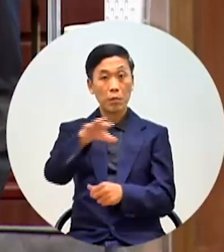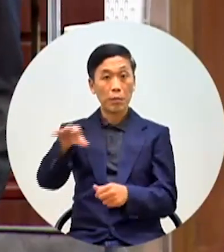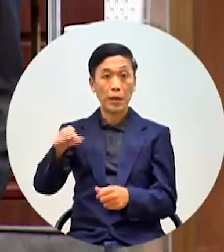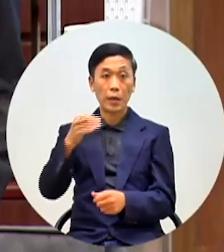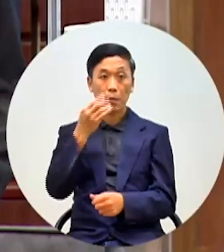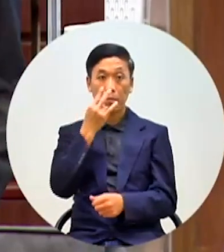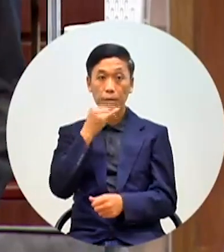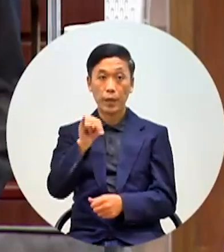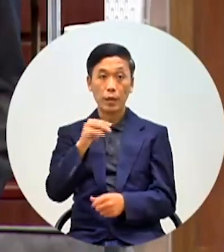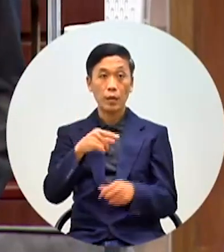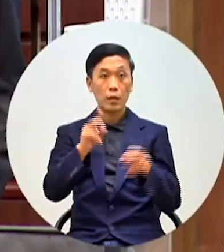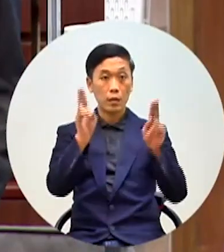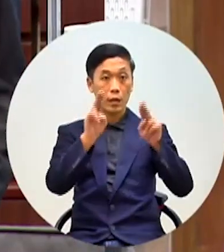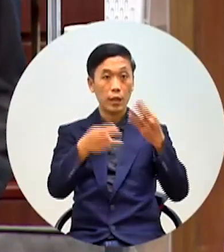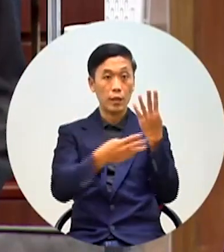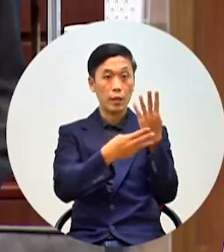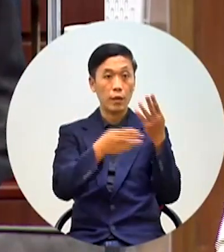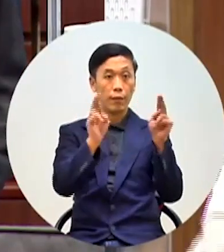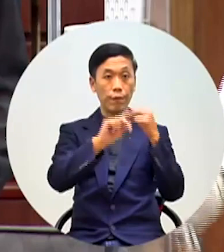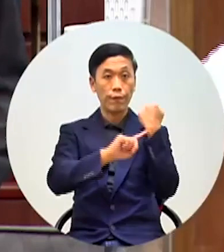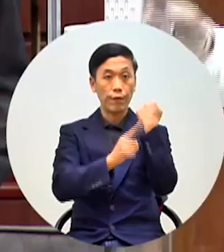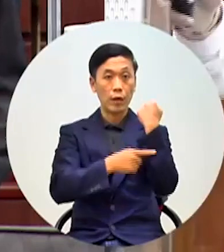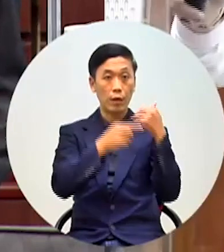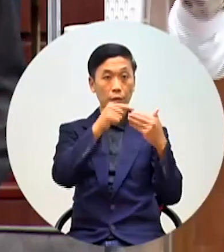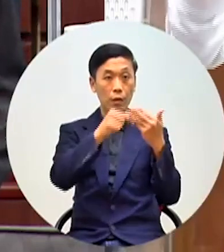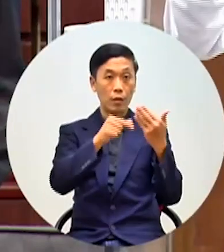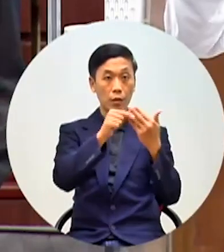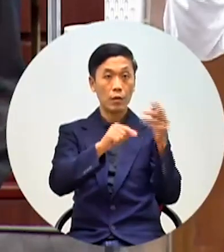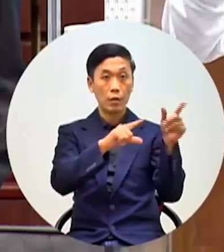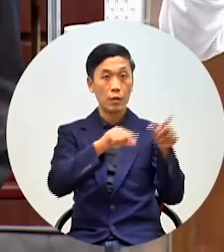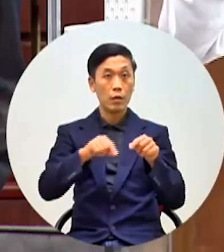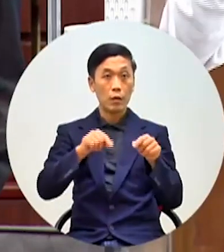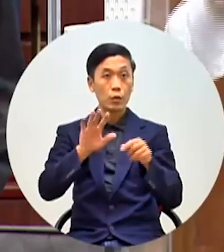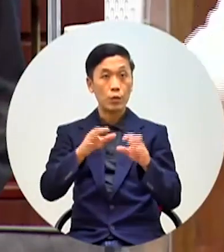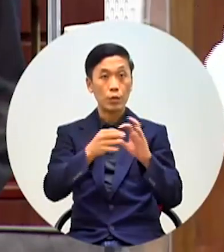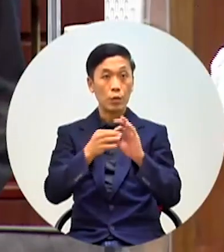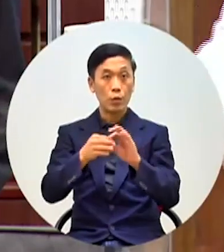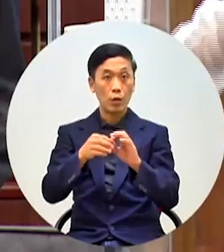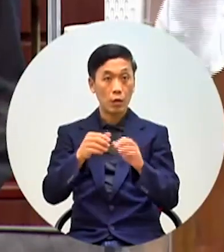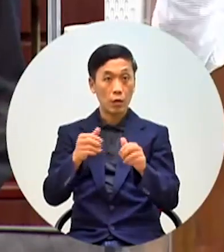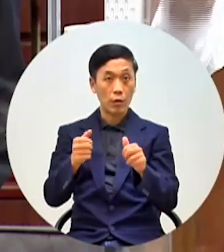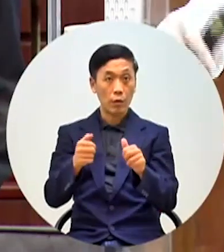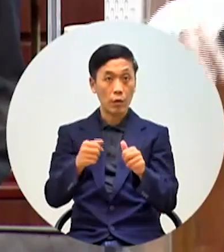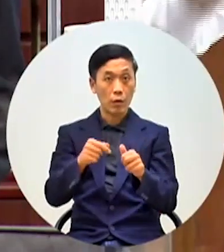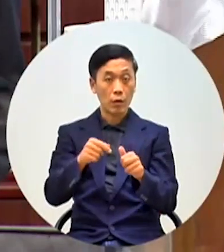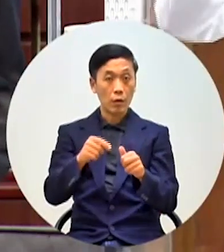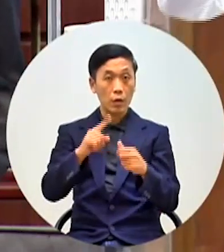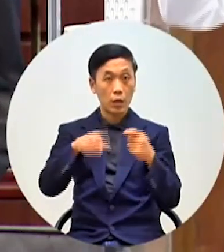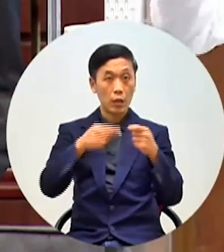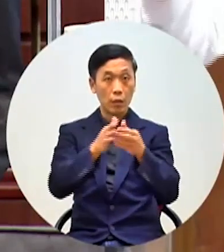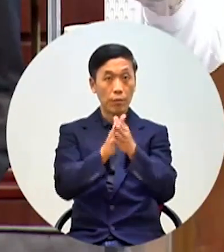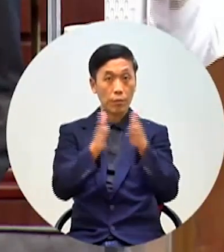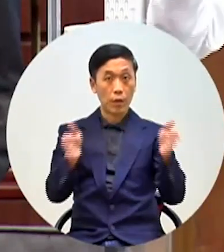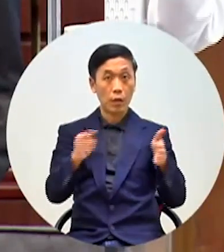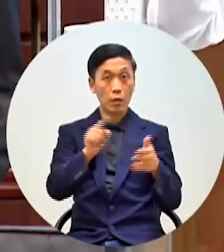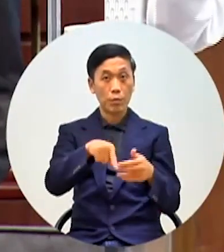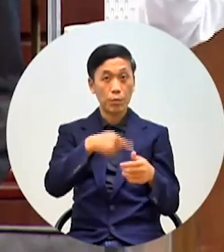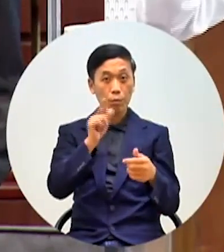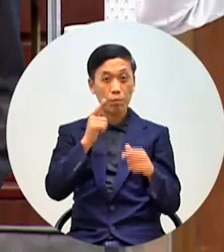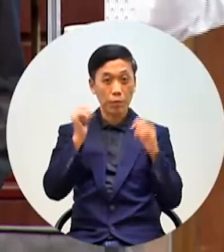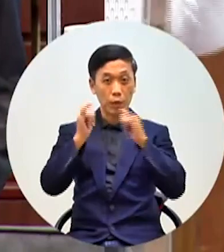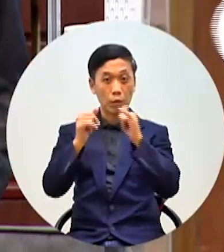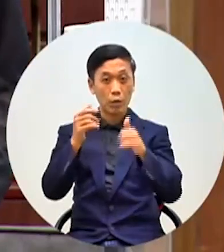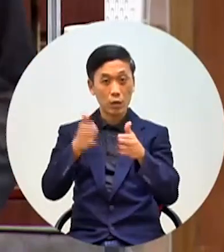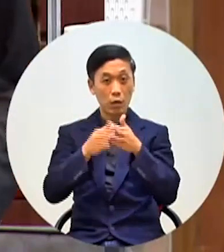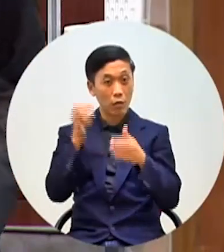法的规定了哈，这个相关的这个。 市长，谈议会当中，百姓要听的是什么法？今